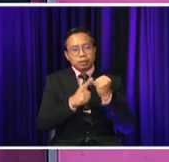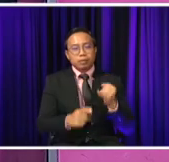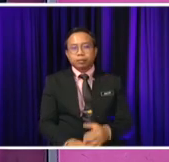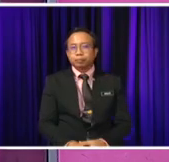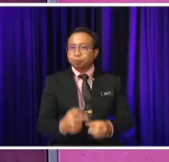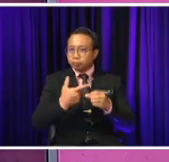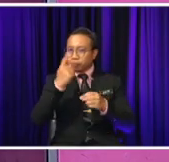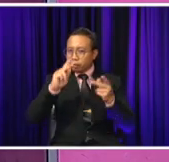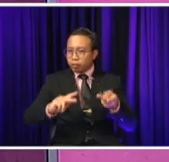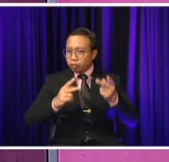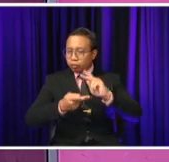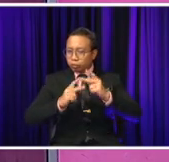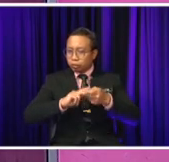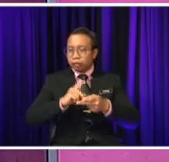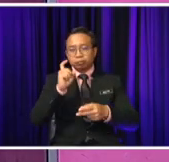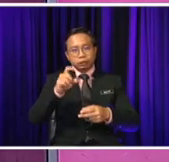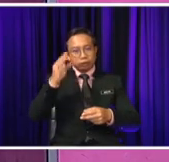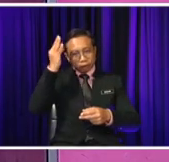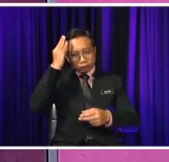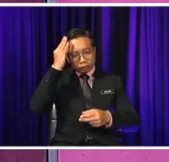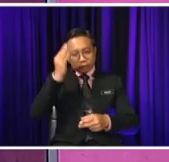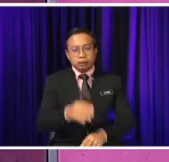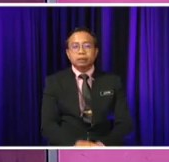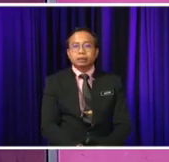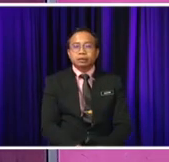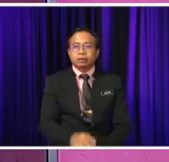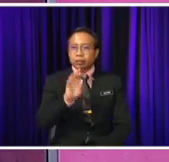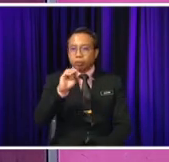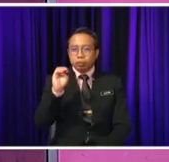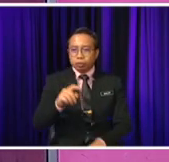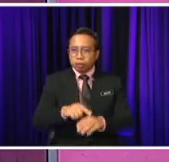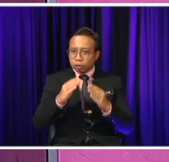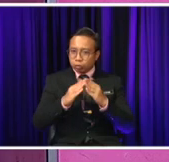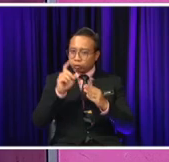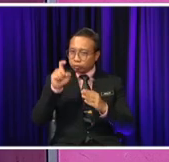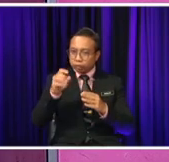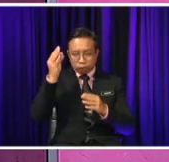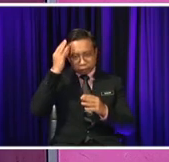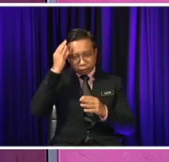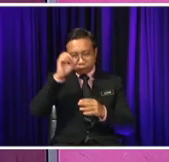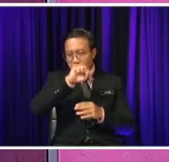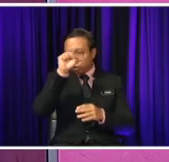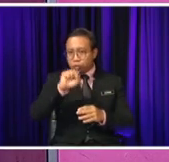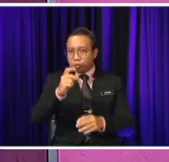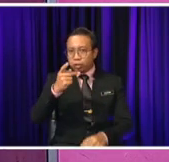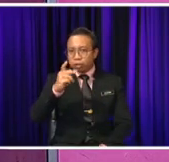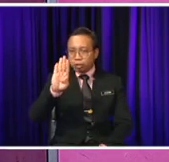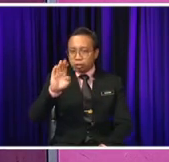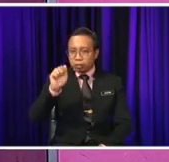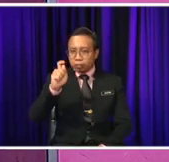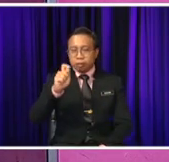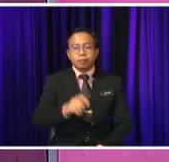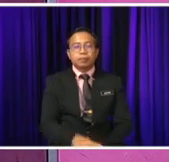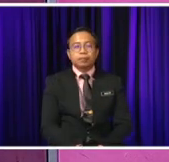luar kota yang Lukman Gene pikir kan Ah yang murid-muri enggak rumah pun dia nabi Dia guys yaitu soal dan kiamat nih